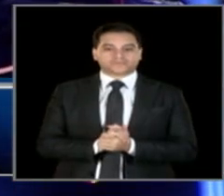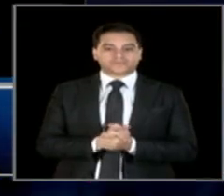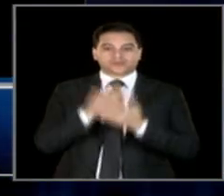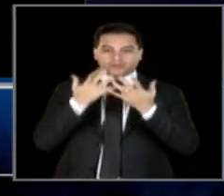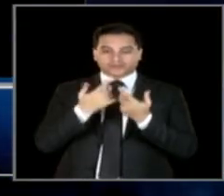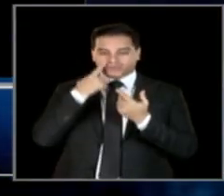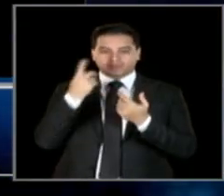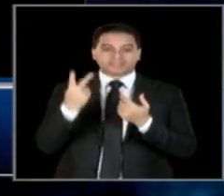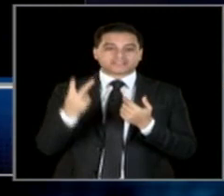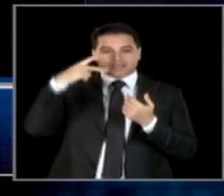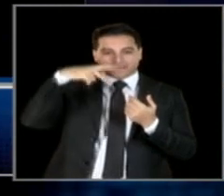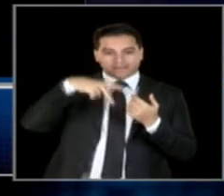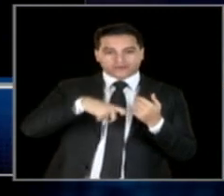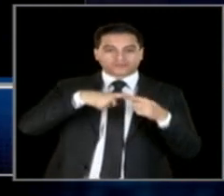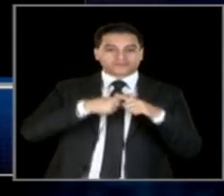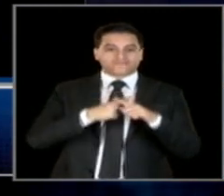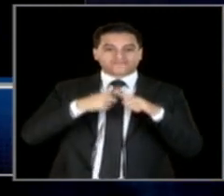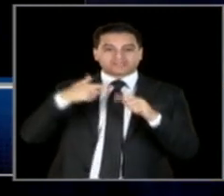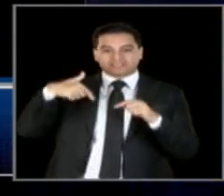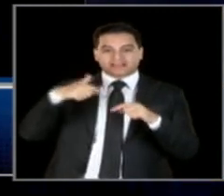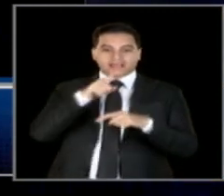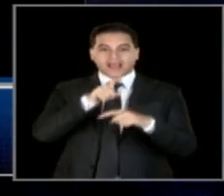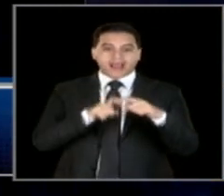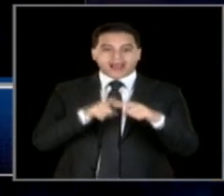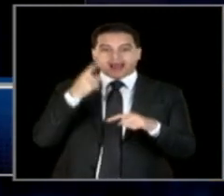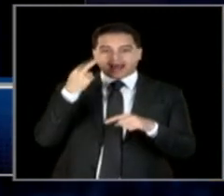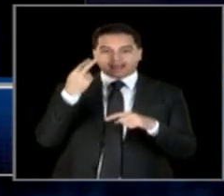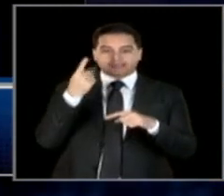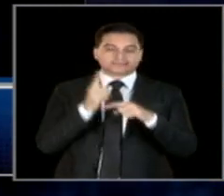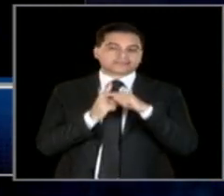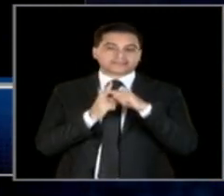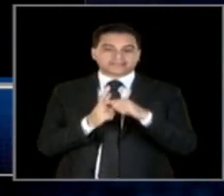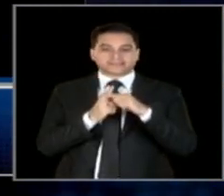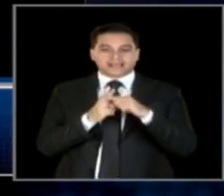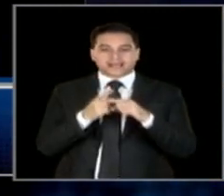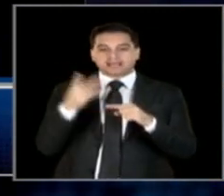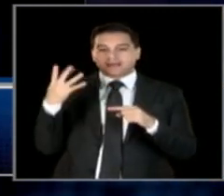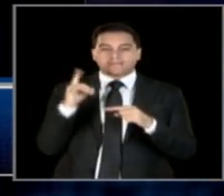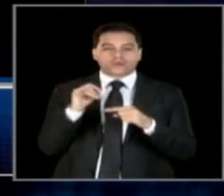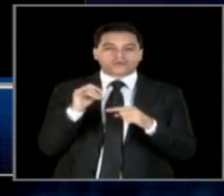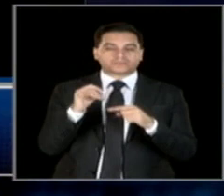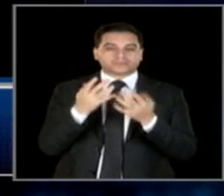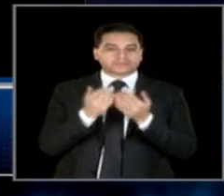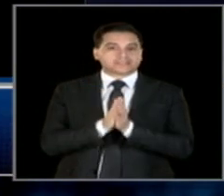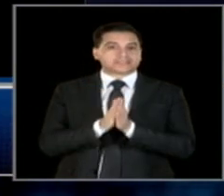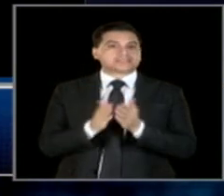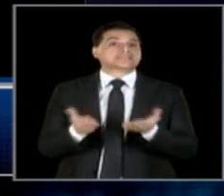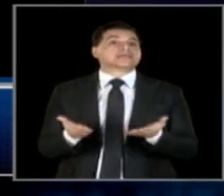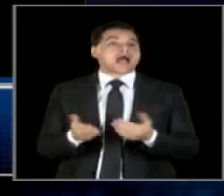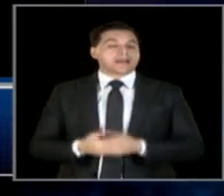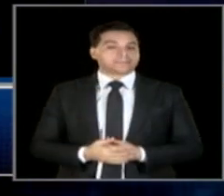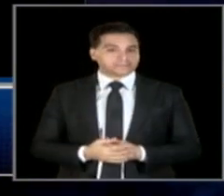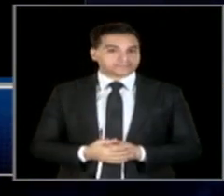حل المسألة الآتية: 87 في 6 على 2 زائد